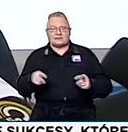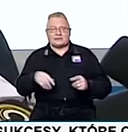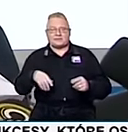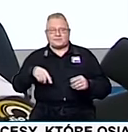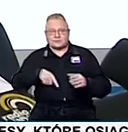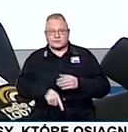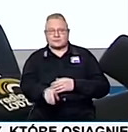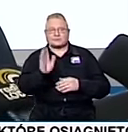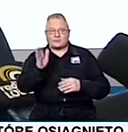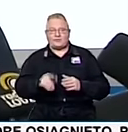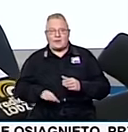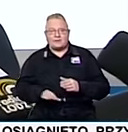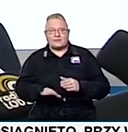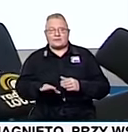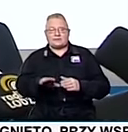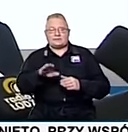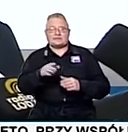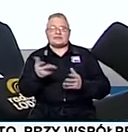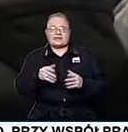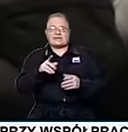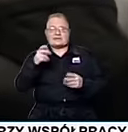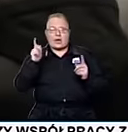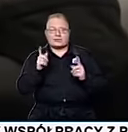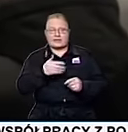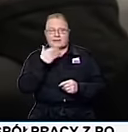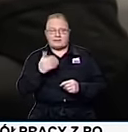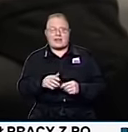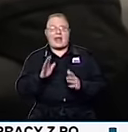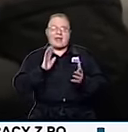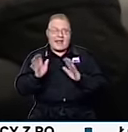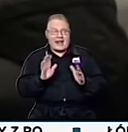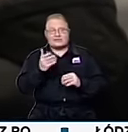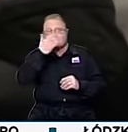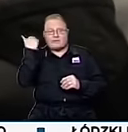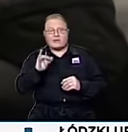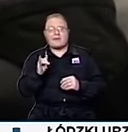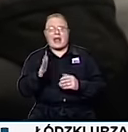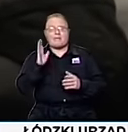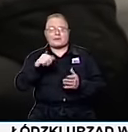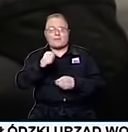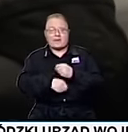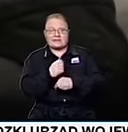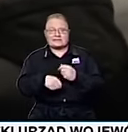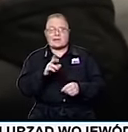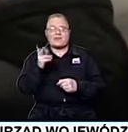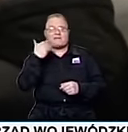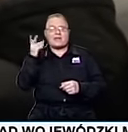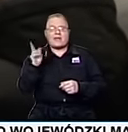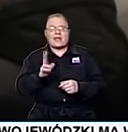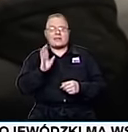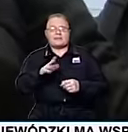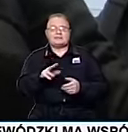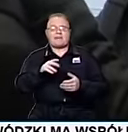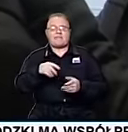później już wypłycanie tam, gdzie takiego zagrożenia nie ma. Na razie nieznany jest harmonogram prac, bo nie wiadomo, kiedy zakończy się